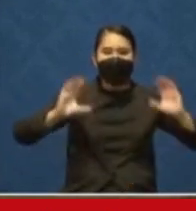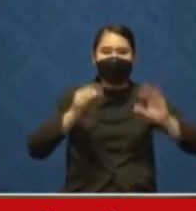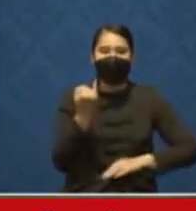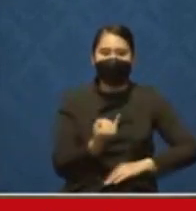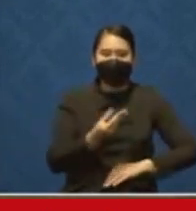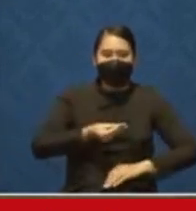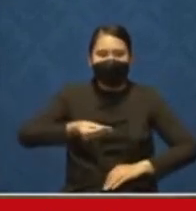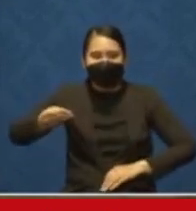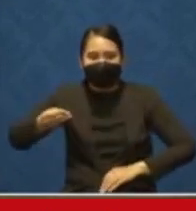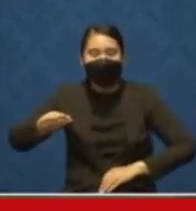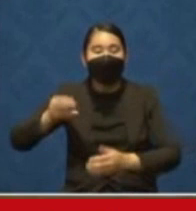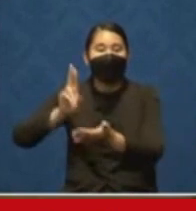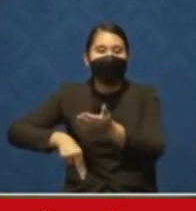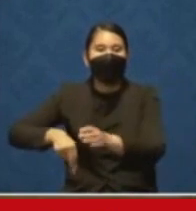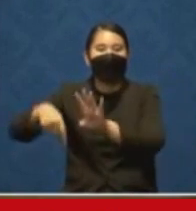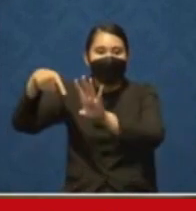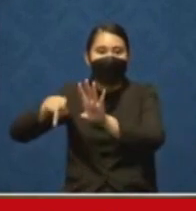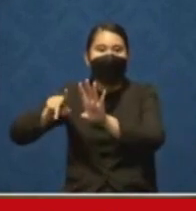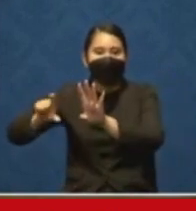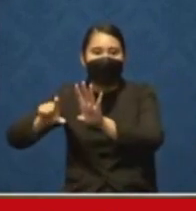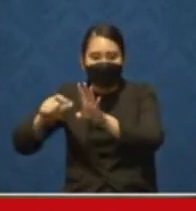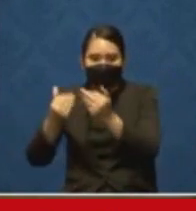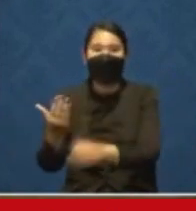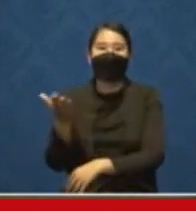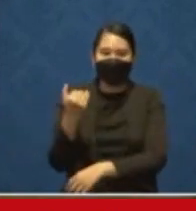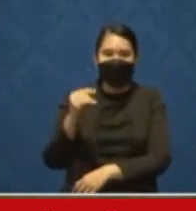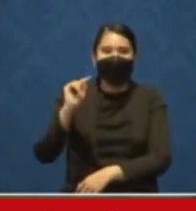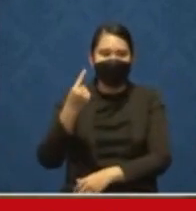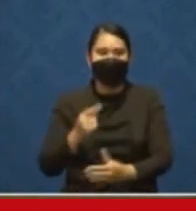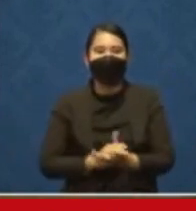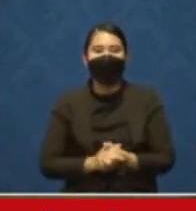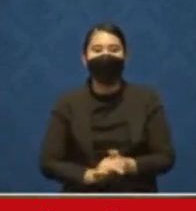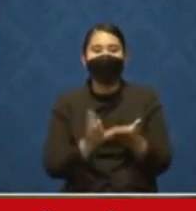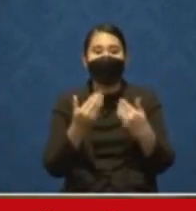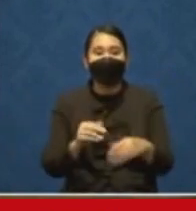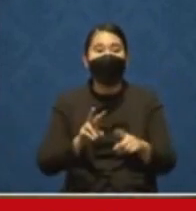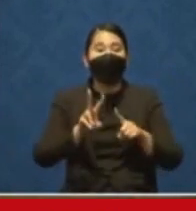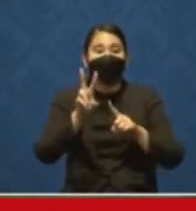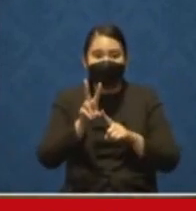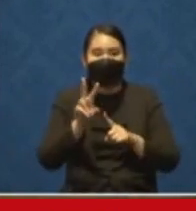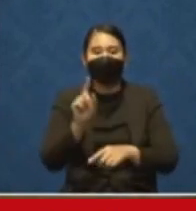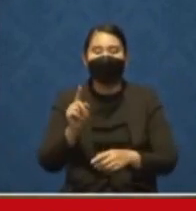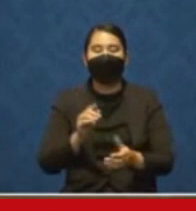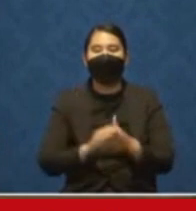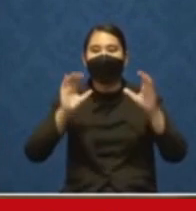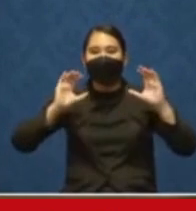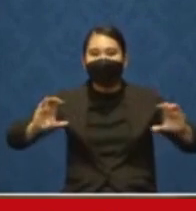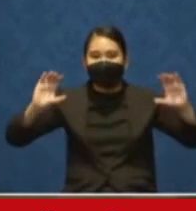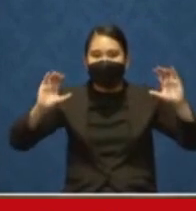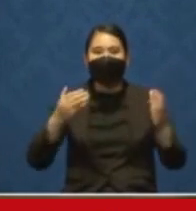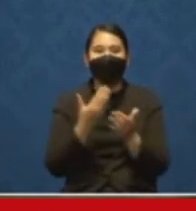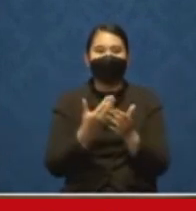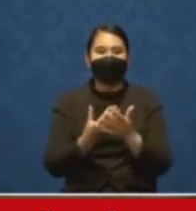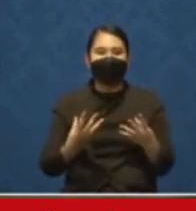เงินอาซ้อสี่พันล้านที่จ่ายเขาไปอ่ะตอนแรกคุณคิดว่าแพ้คุณจ่ายไปแล้วต้องไปเอาคืนมาเพราะ